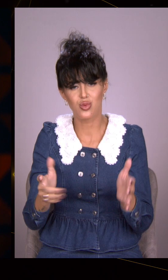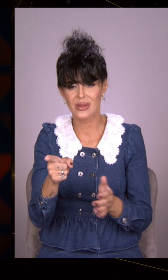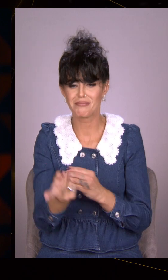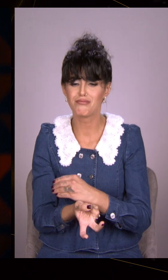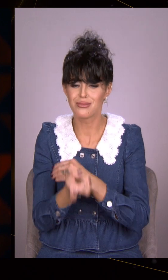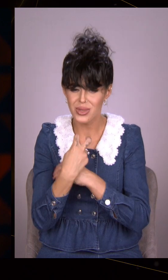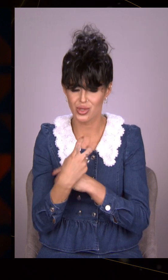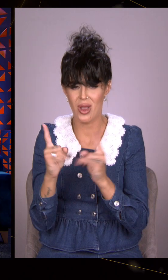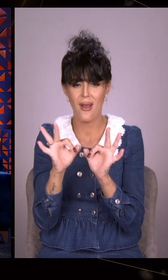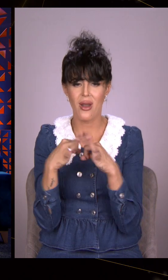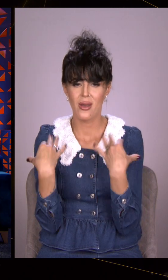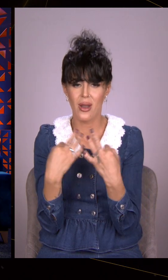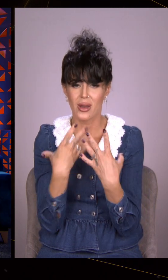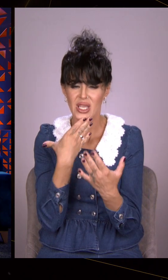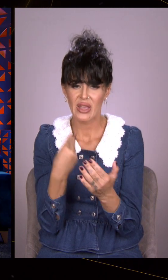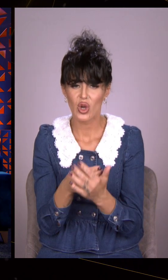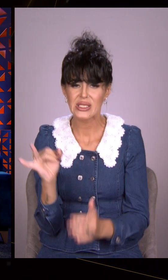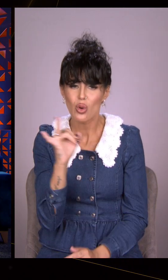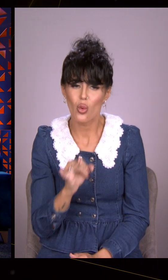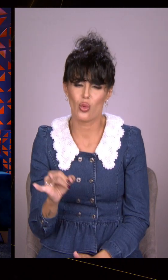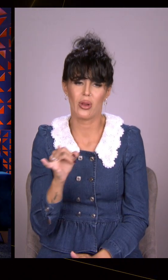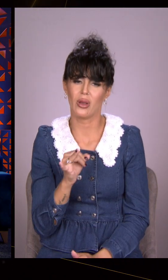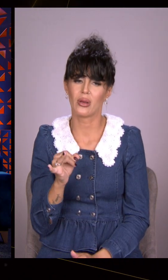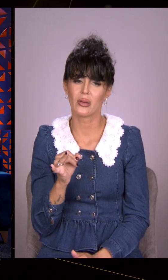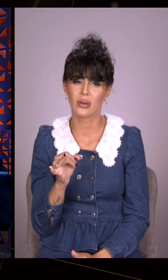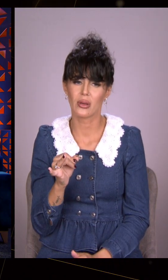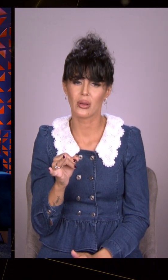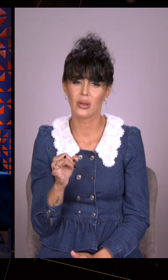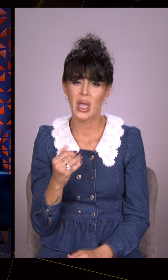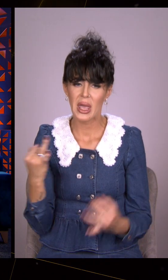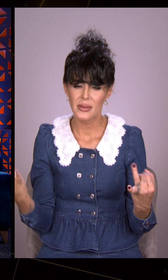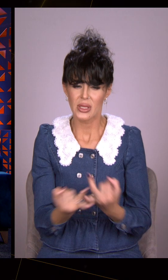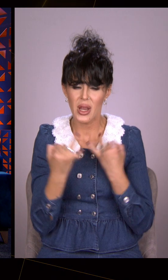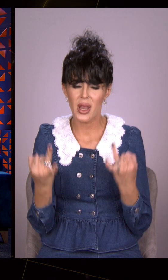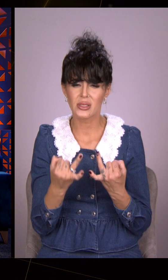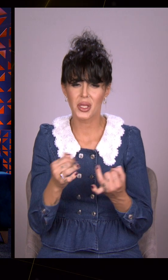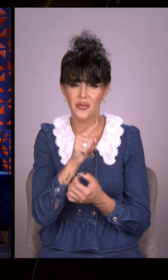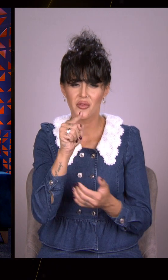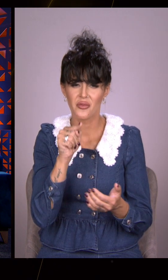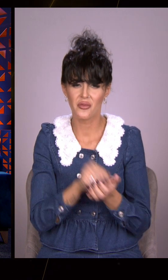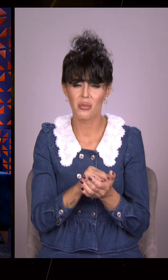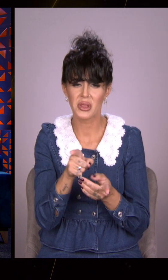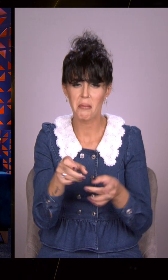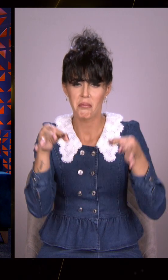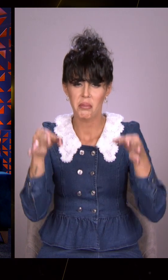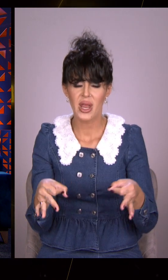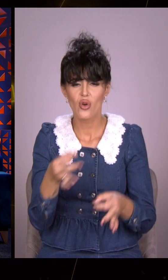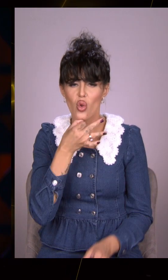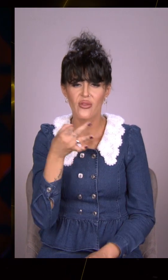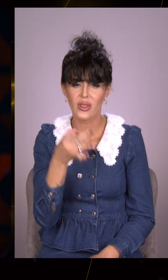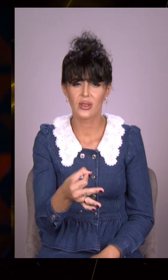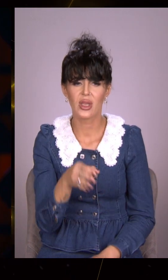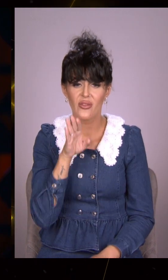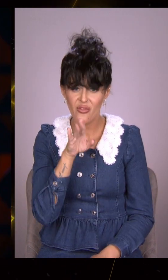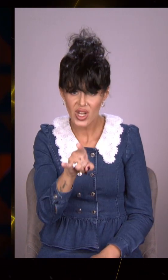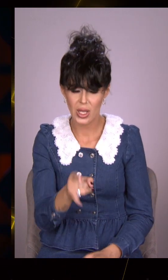все розказали. І ви знаєте, ви задали дуже цікаве питання, і ви на нього дали правильну відповідь. Ви залишилися